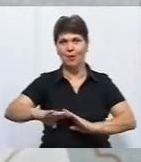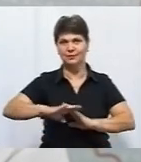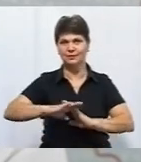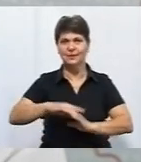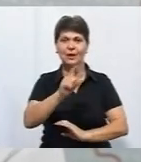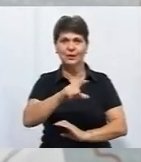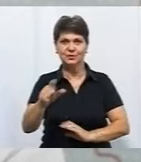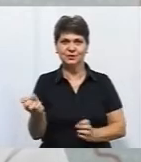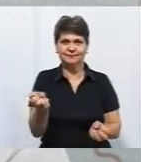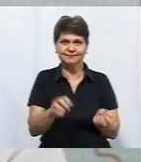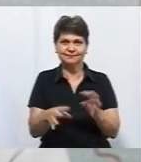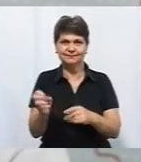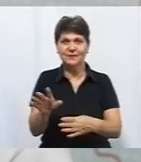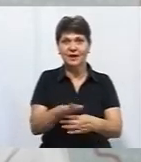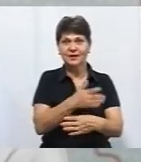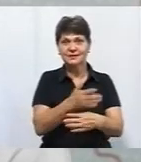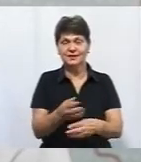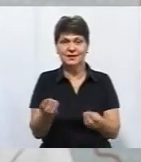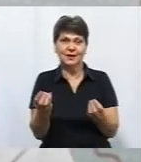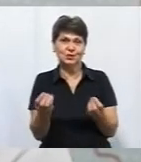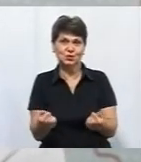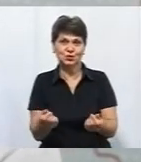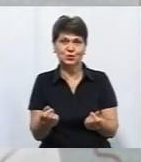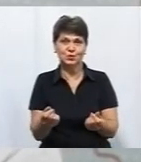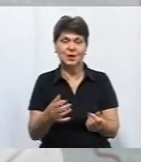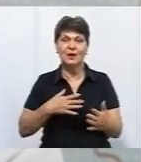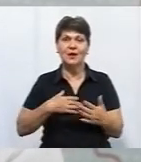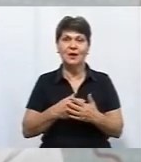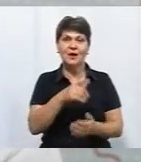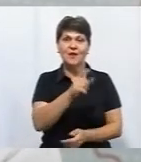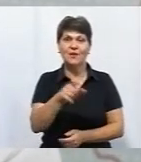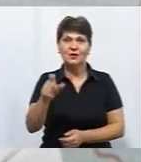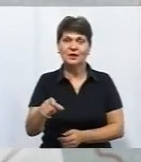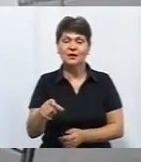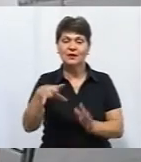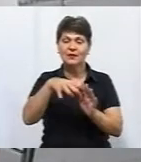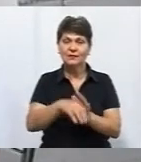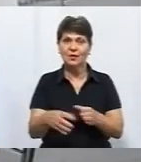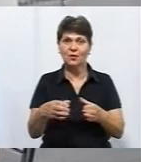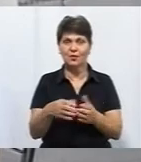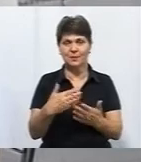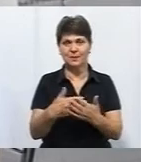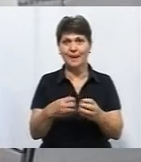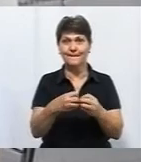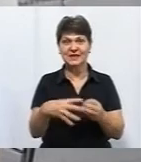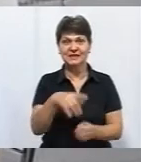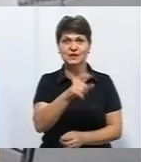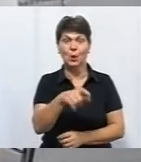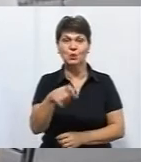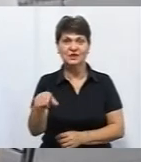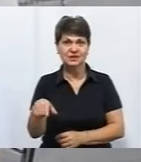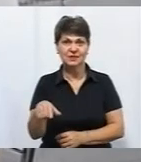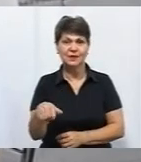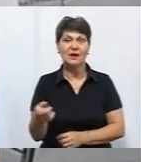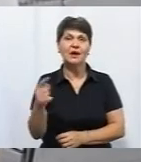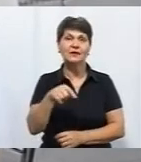Люди сбрасывались, разделили сумму. Волонтери, сами, которые были в группе, их было близко 15 осіб. Це вже